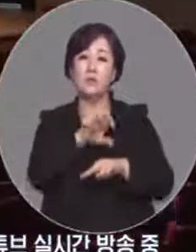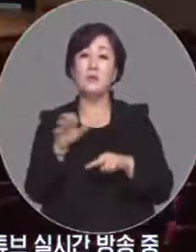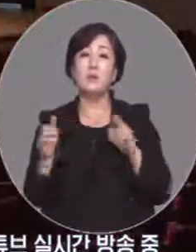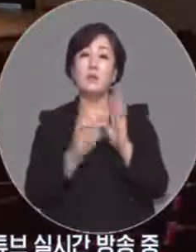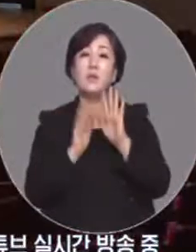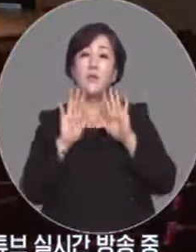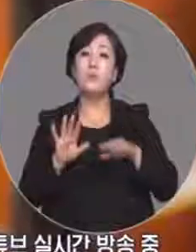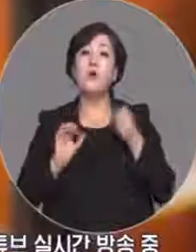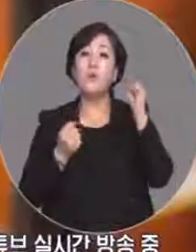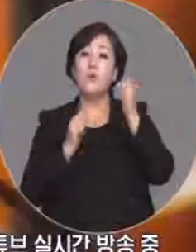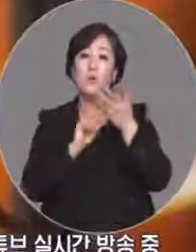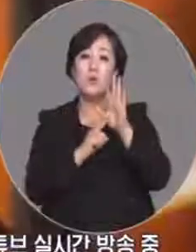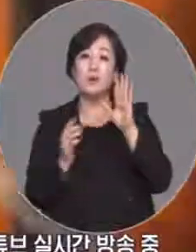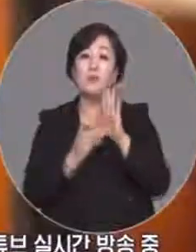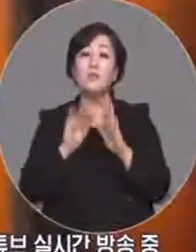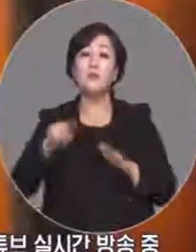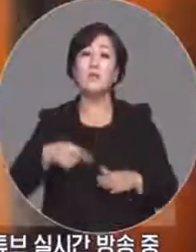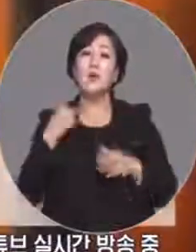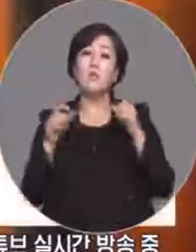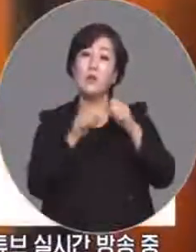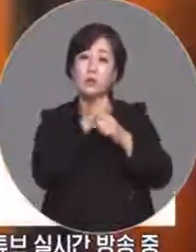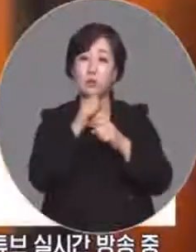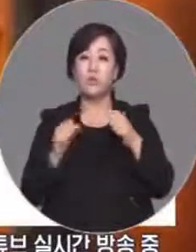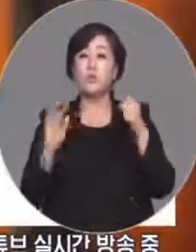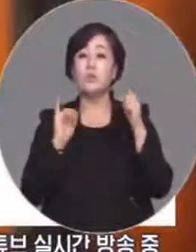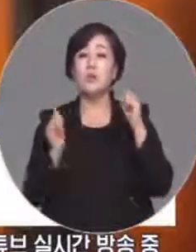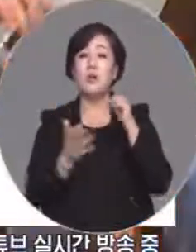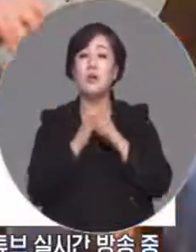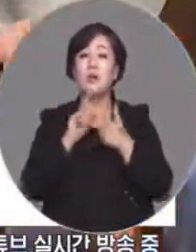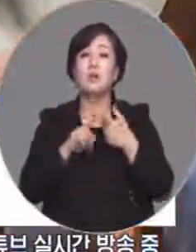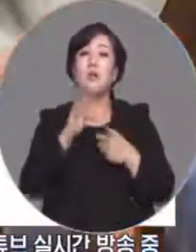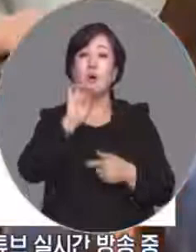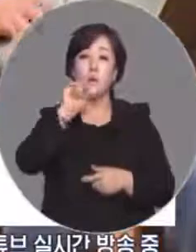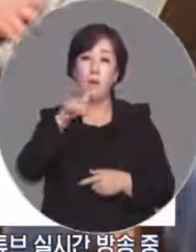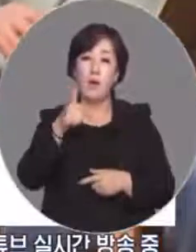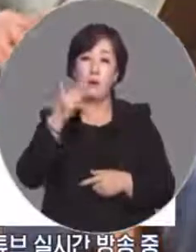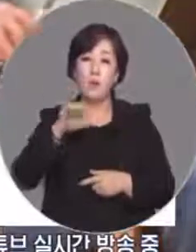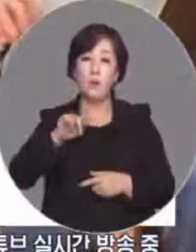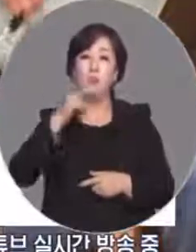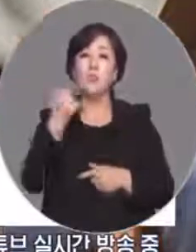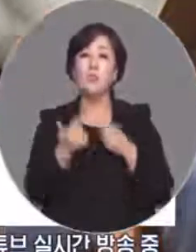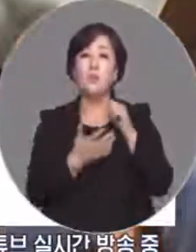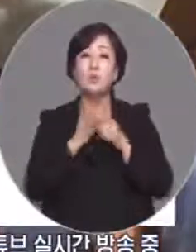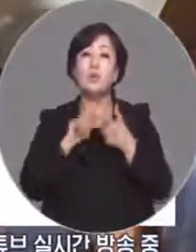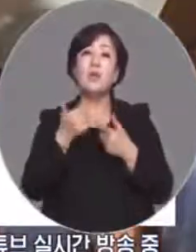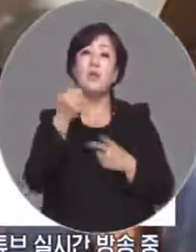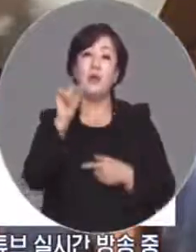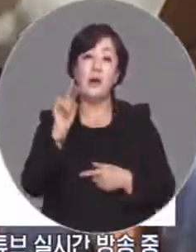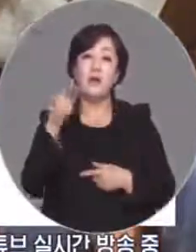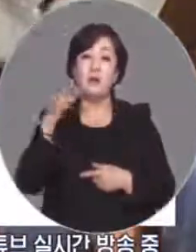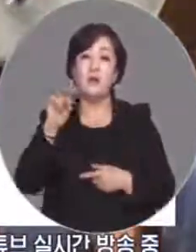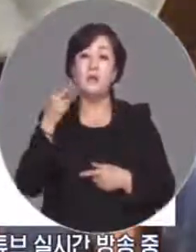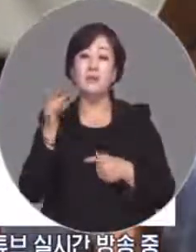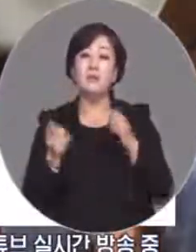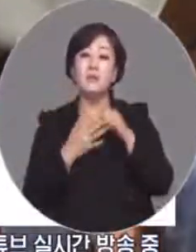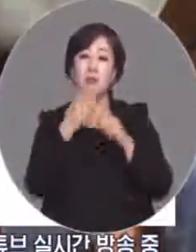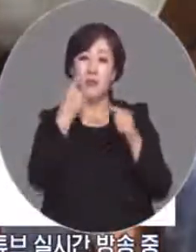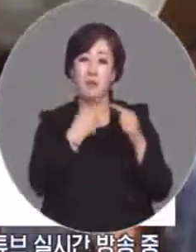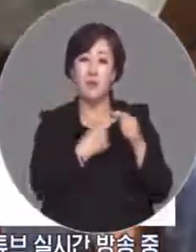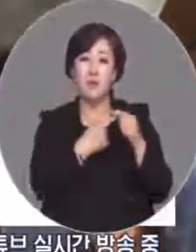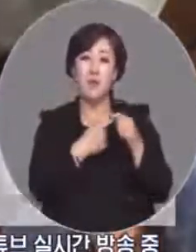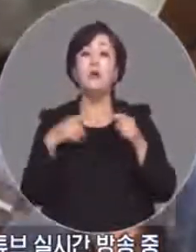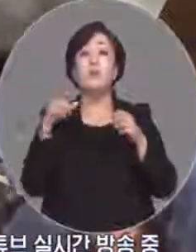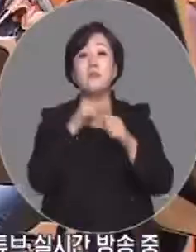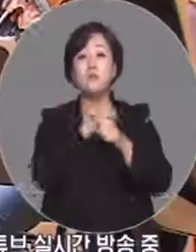이번 공연에서는 차세대 연주자로 주목받고 있는 첼리스트 박유신과의 협주로 하이든의 첼로 협주곡 제1번을